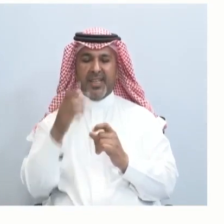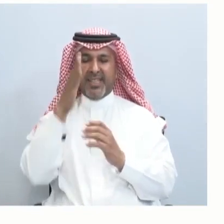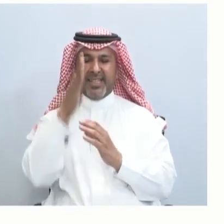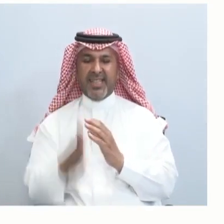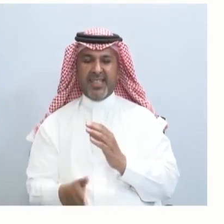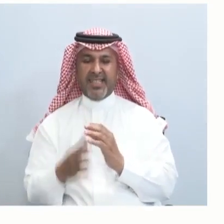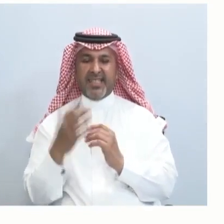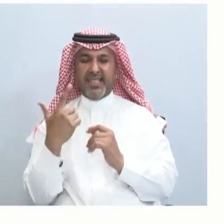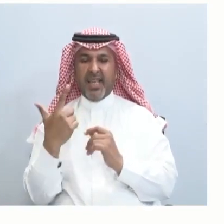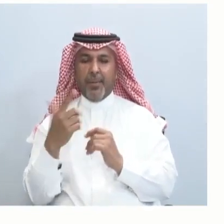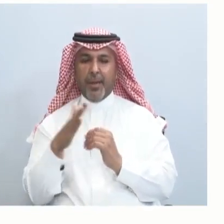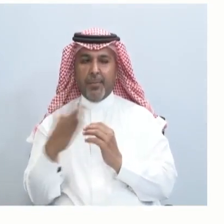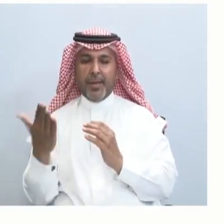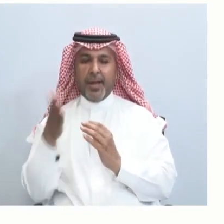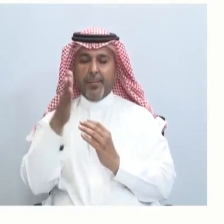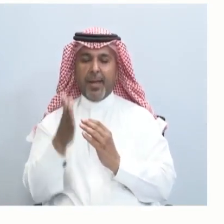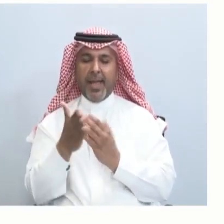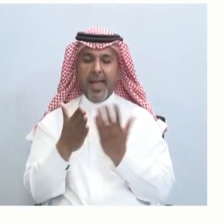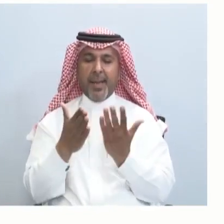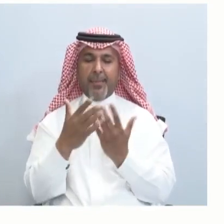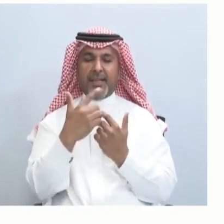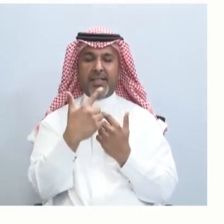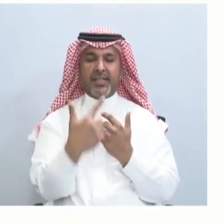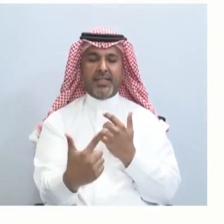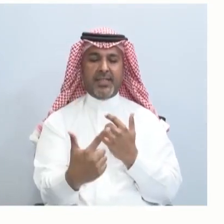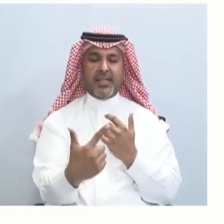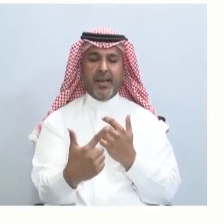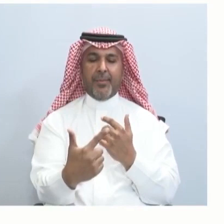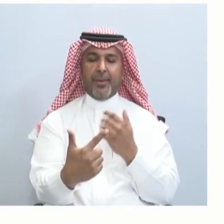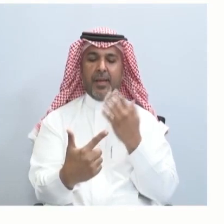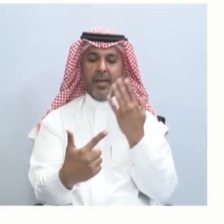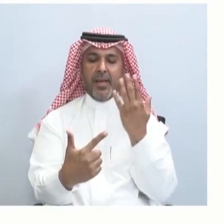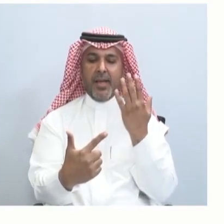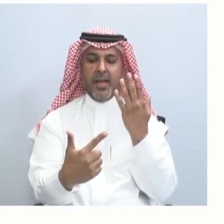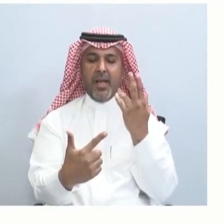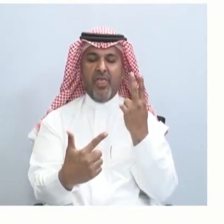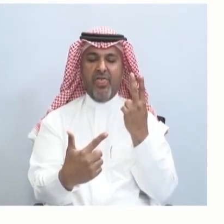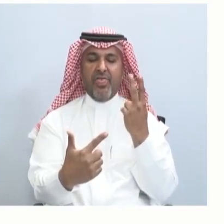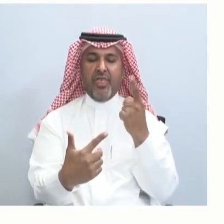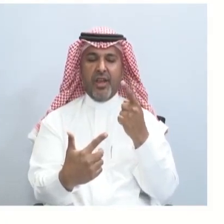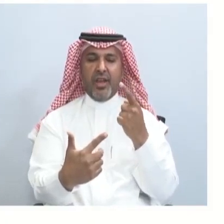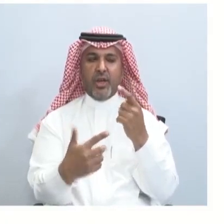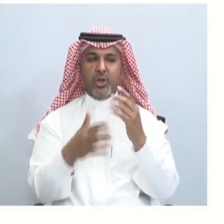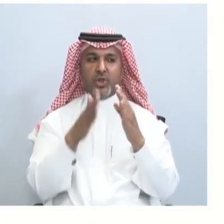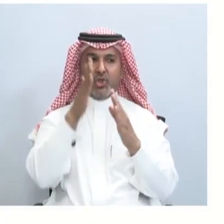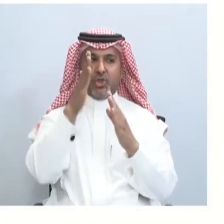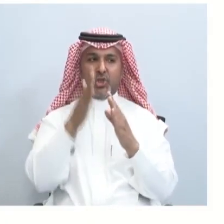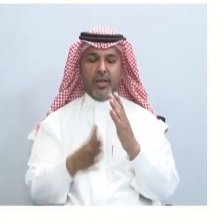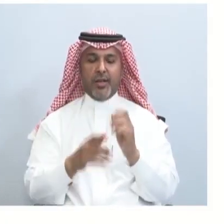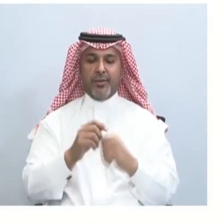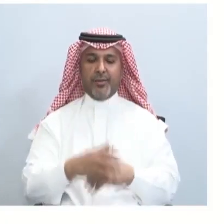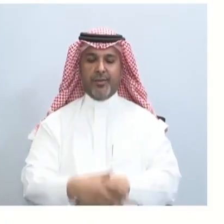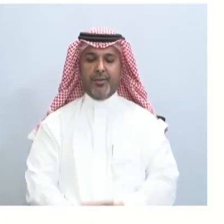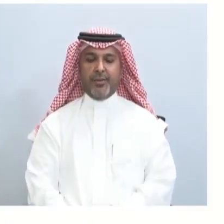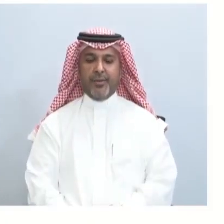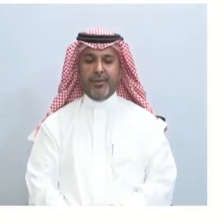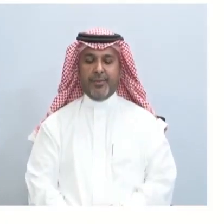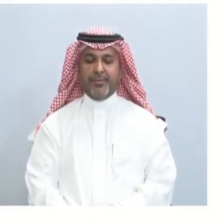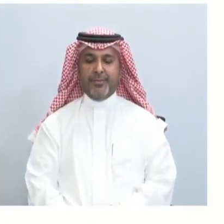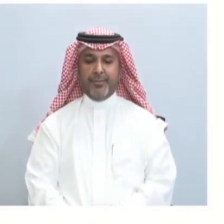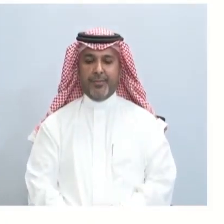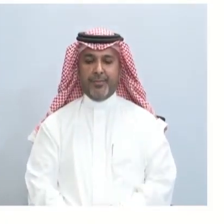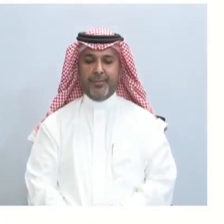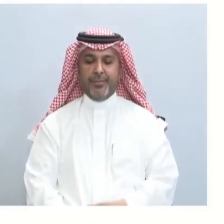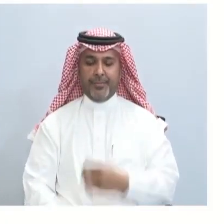طرحنا منها سبعه متر هنا متبقي سوف يكون طول هذا الضلع ماذا نعم يكون طول هذا الضلع نعم يكون طوله سبعه